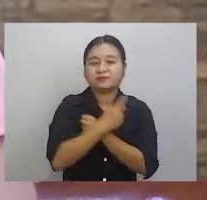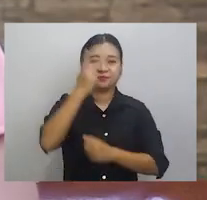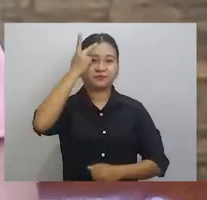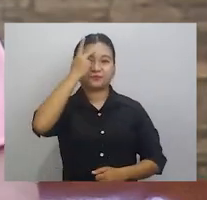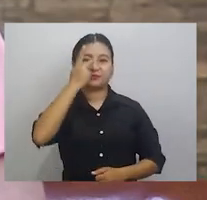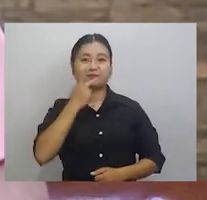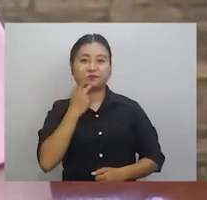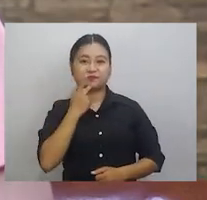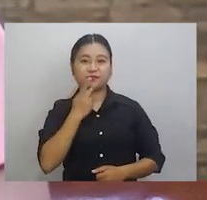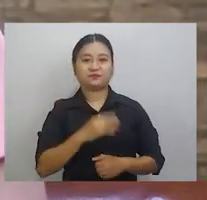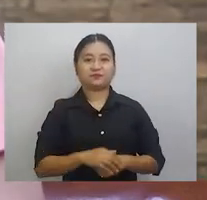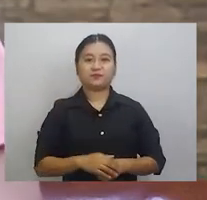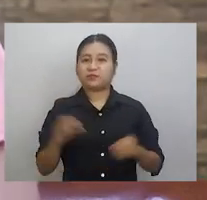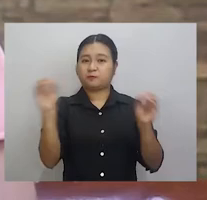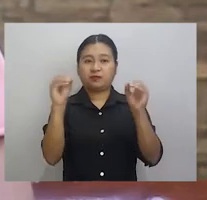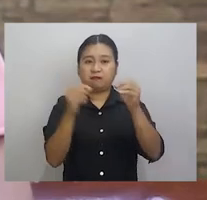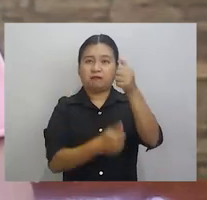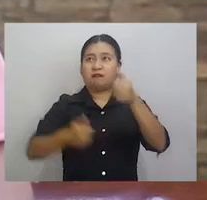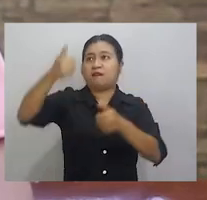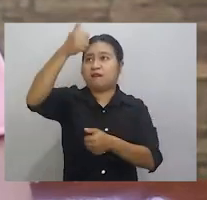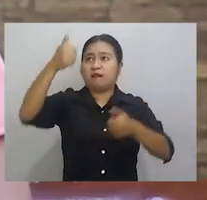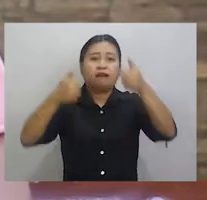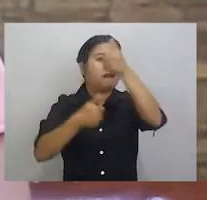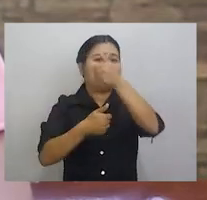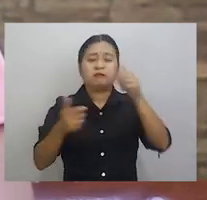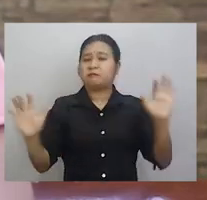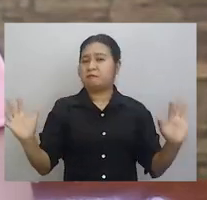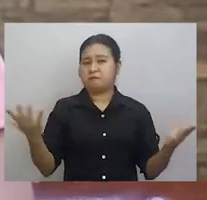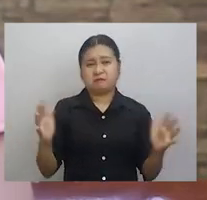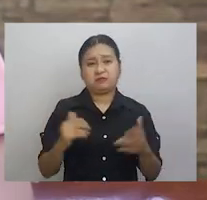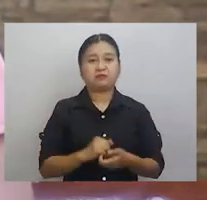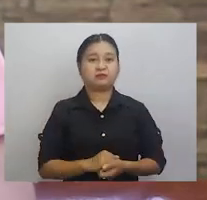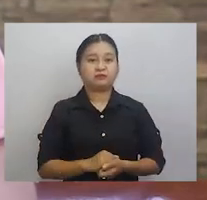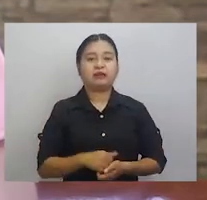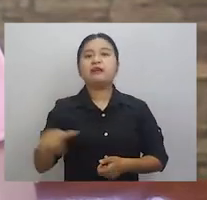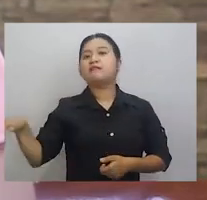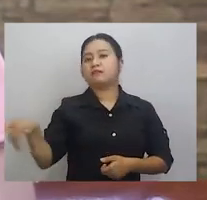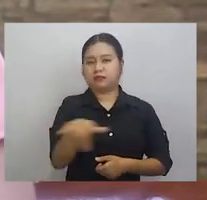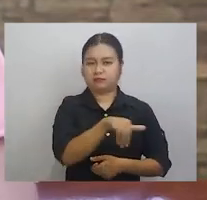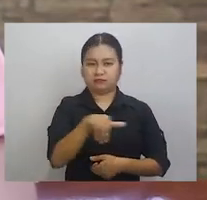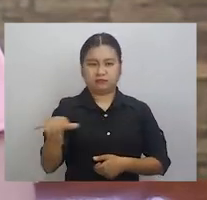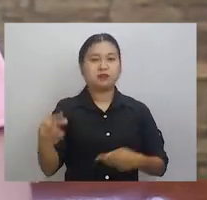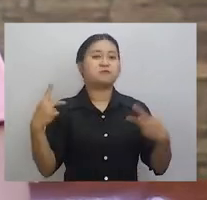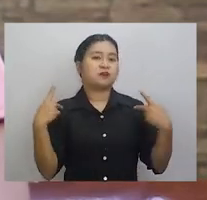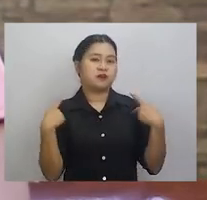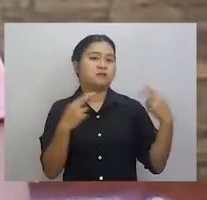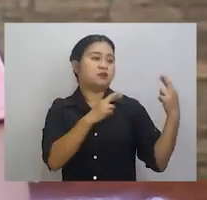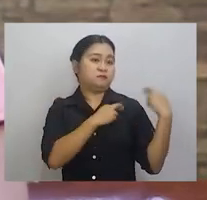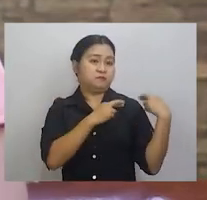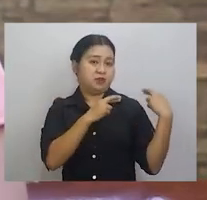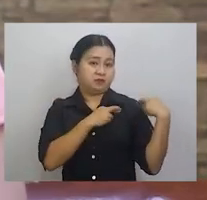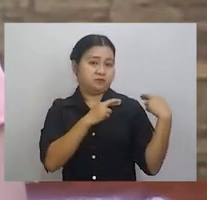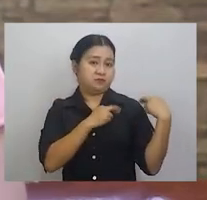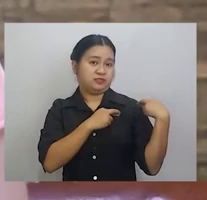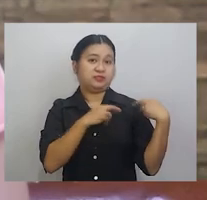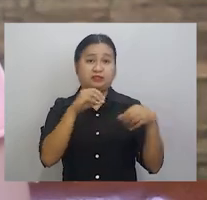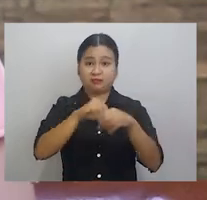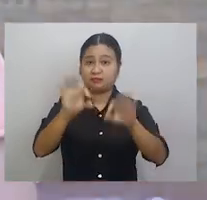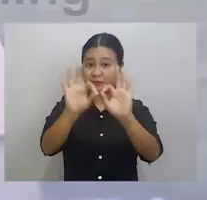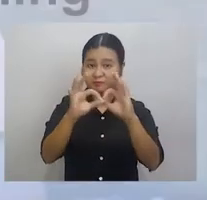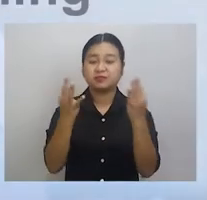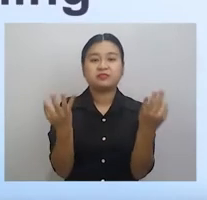pagmamahal. Walang mas o higit sa kanilang dalawa dahil pareho sila may nilalaman ng tutulong sa